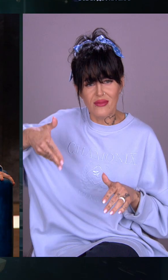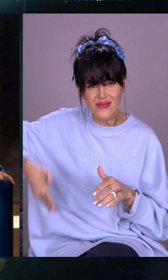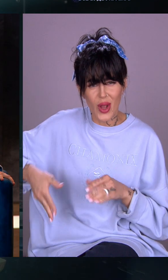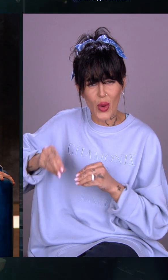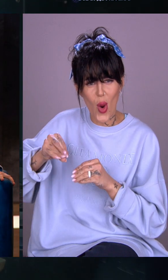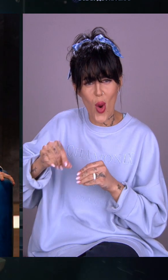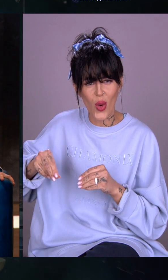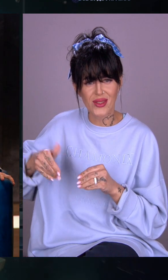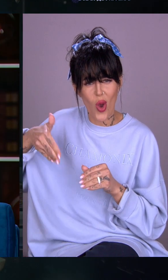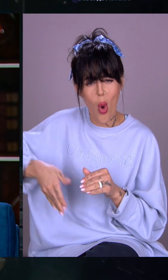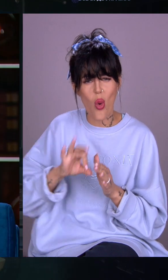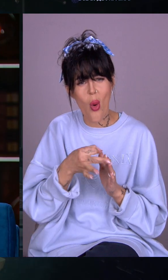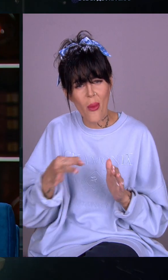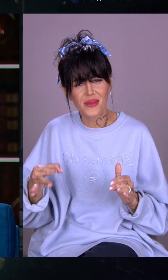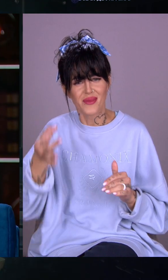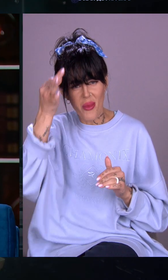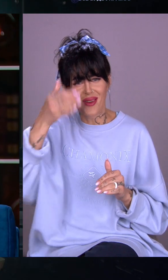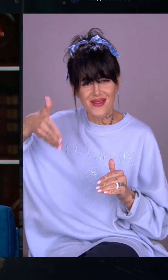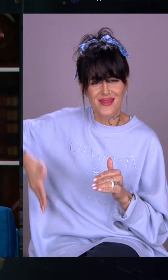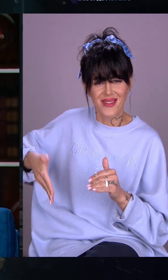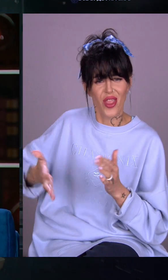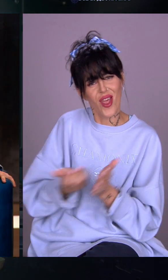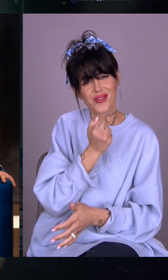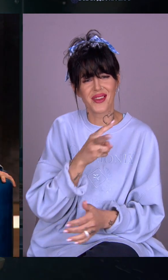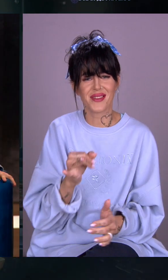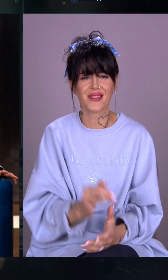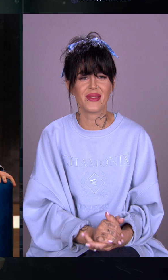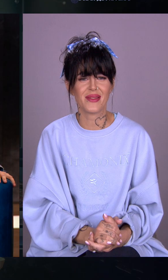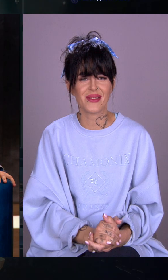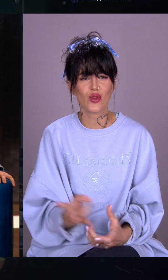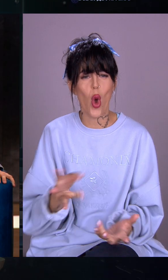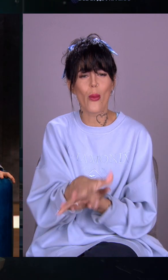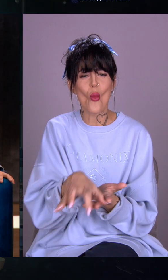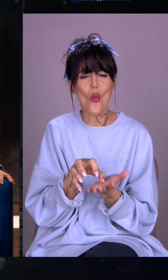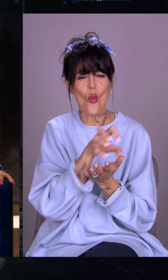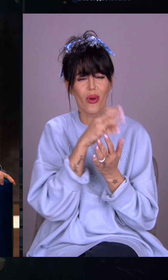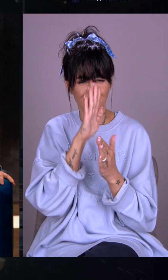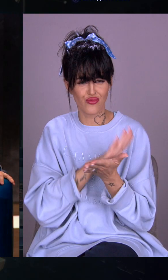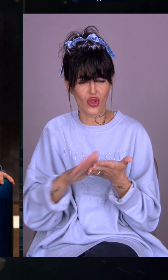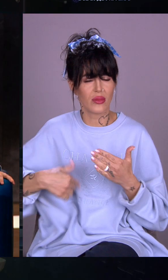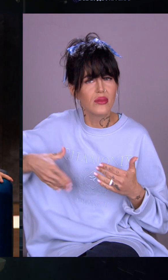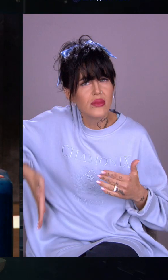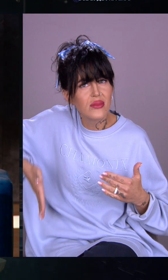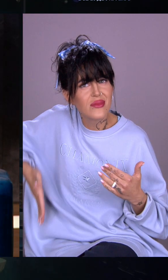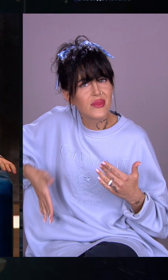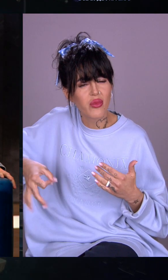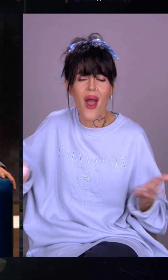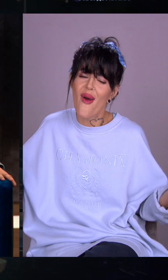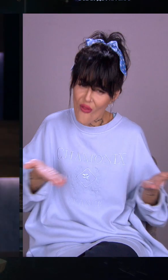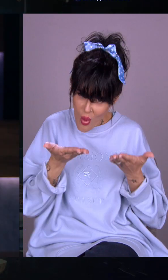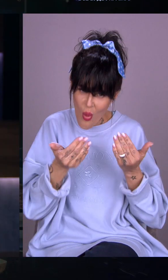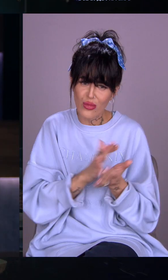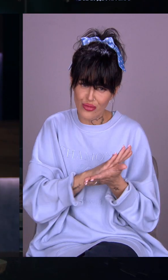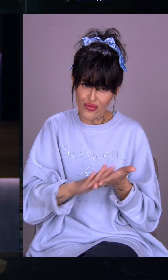крошки вибрати, яку-то копеечку знайти. Що, ти знайшов? Ні, у вас тут попелесосено. У вас тут прибрано. У мене таке